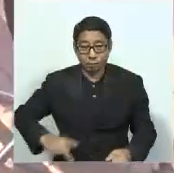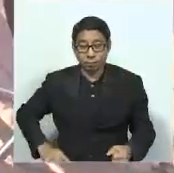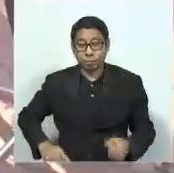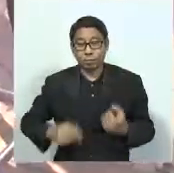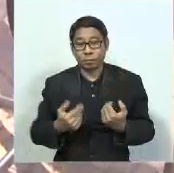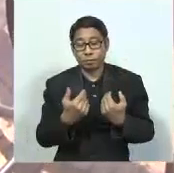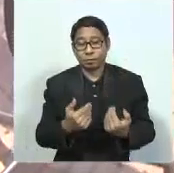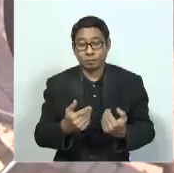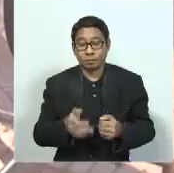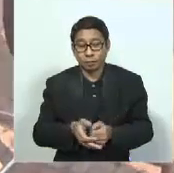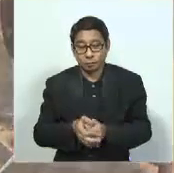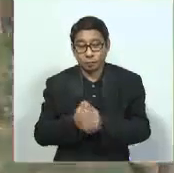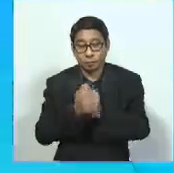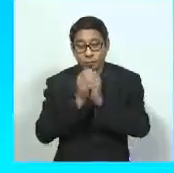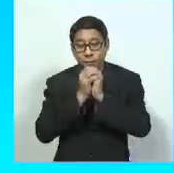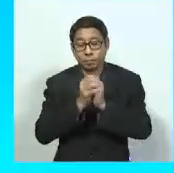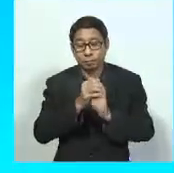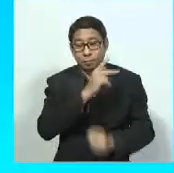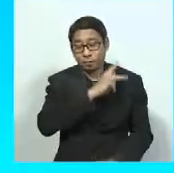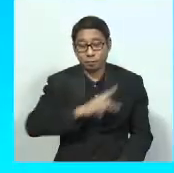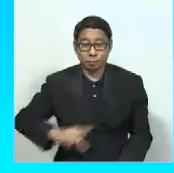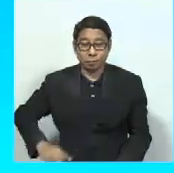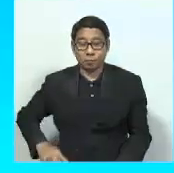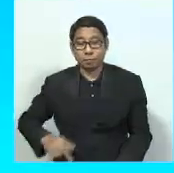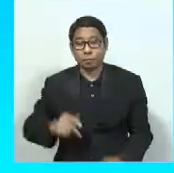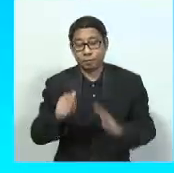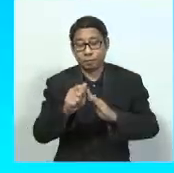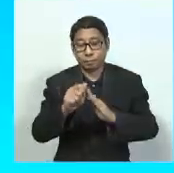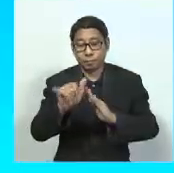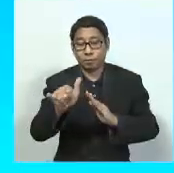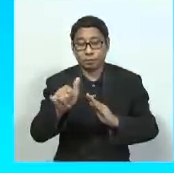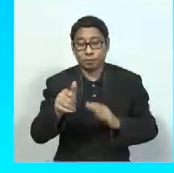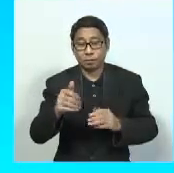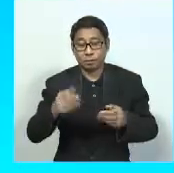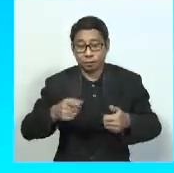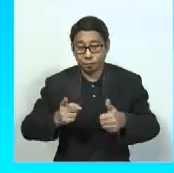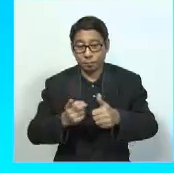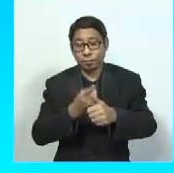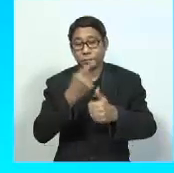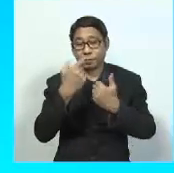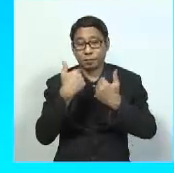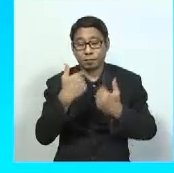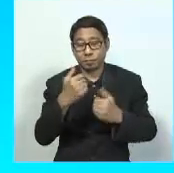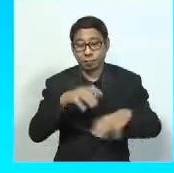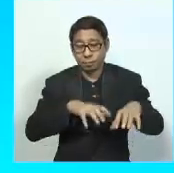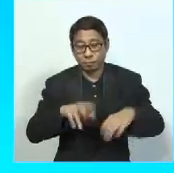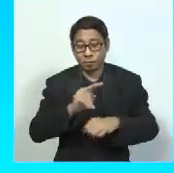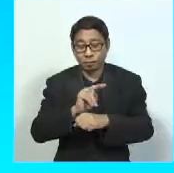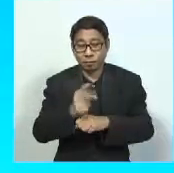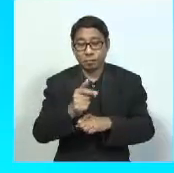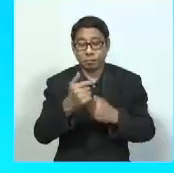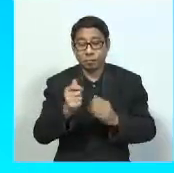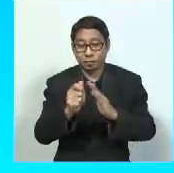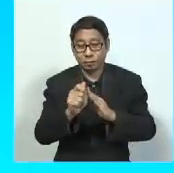าตุแล้วก็บวงสรวงสมเด็จพระรามาธิบดีที่1หรือว่าพระเจ้าอู่ทองนะคะเป็นประถมฤกษ์ก่อนการจัดงานย่อยศยิ่งฟ้